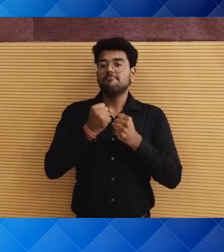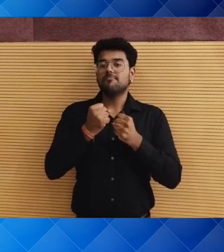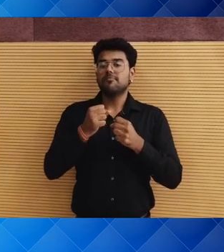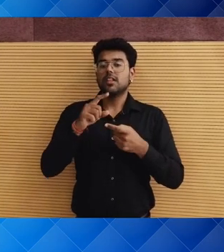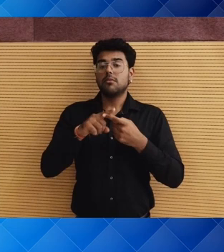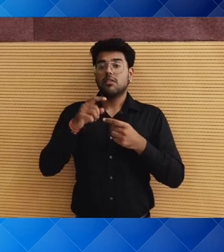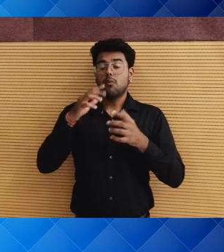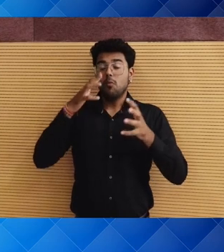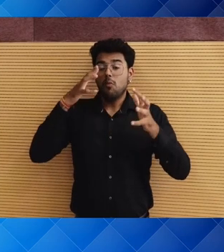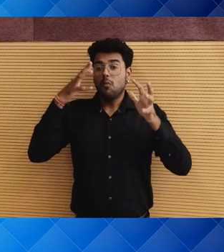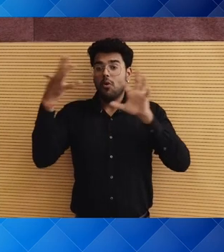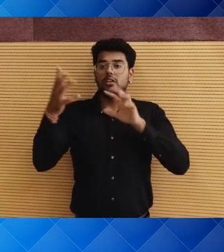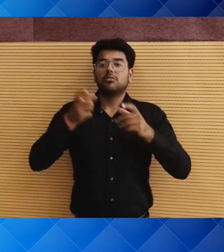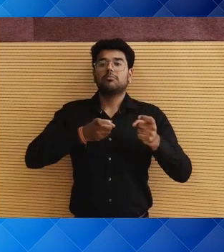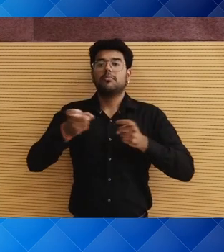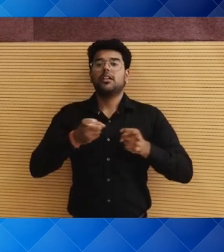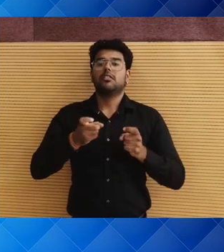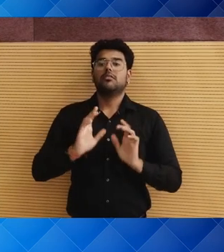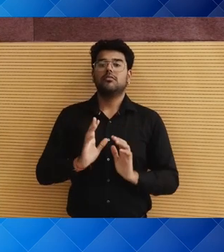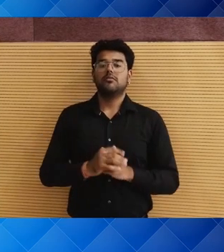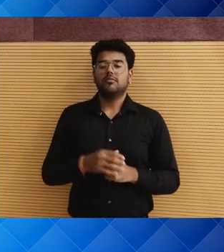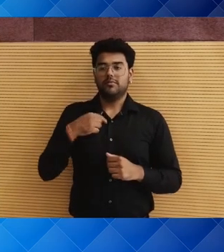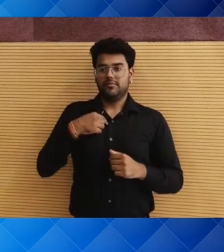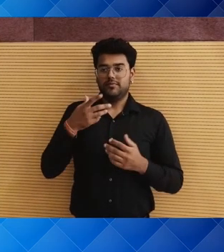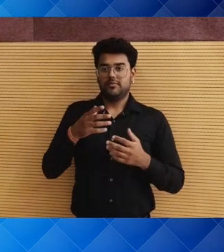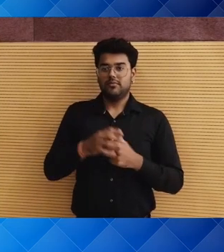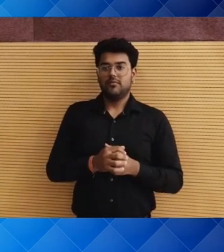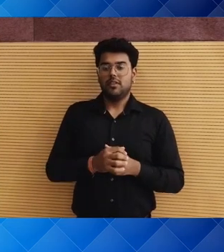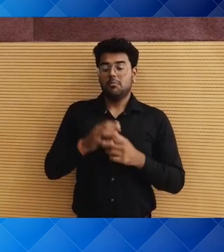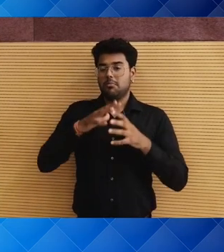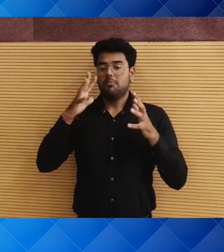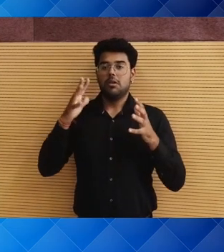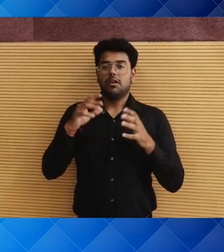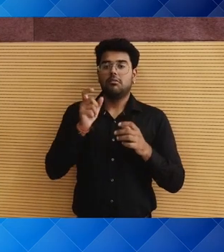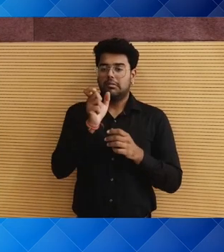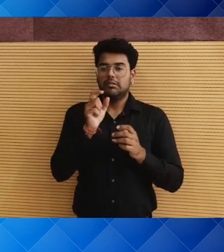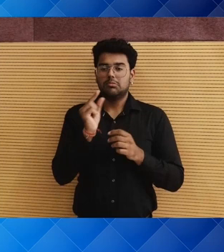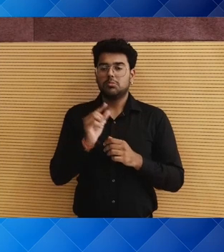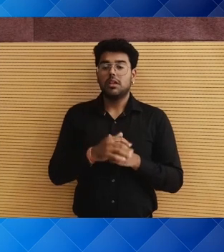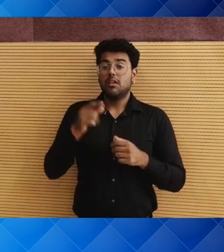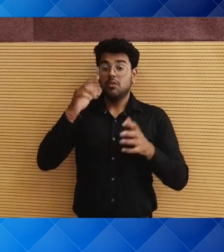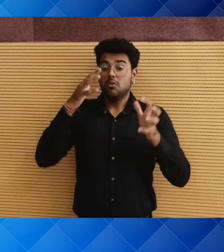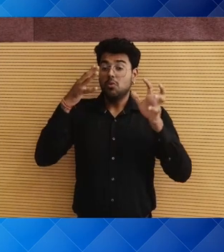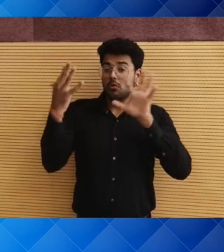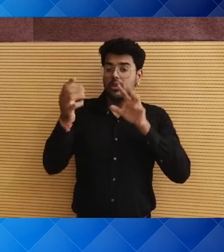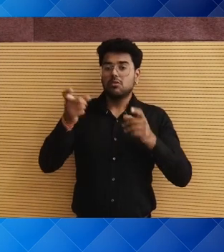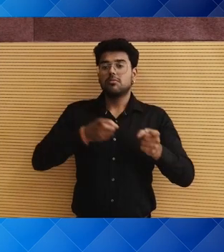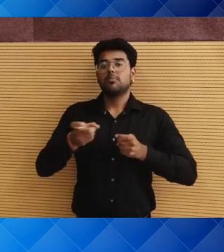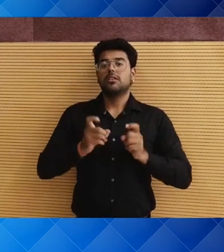दुनिया को संभालने वाला, मैं जितने वाला शब्द नहीं लगा रहा हूं, दुनिया को संभालने